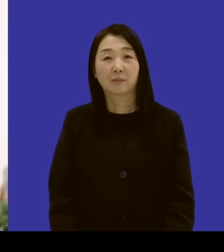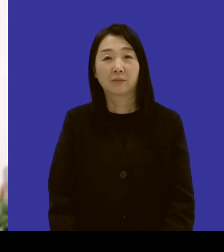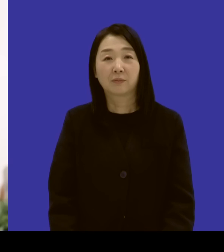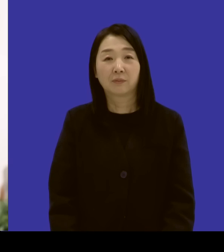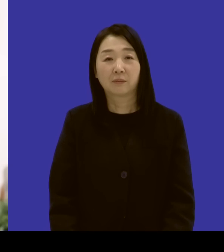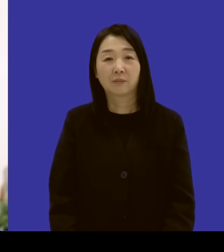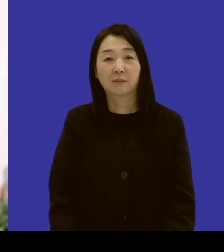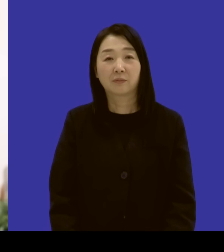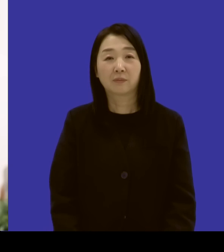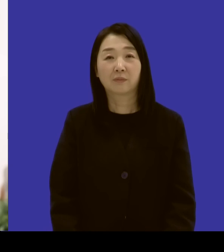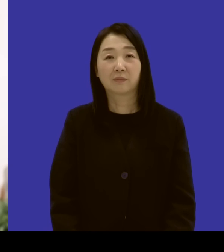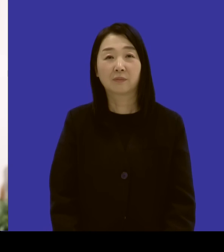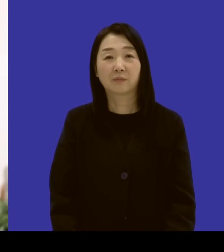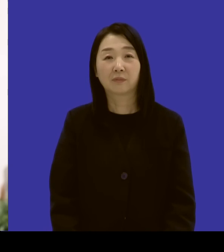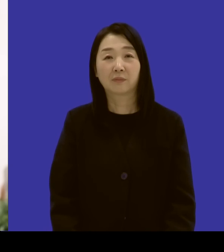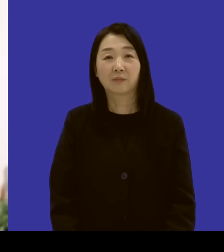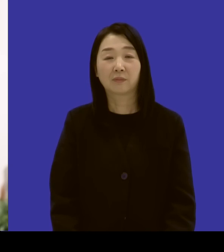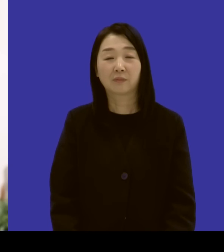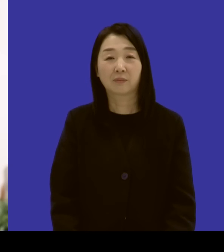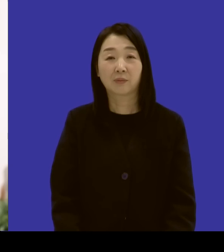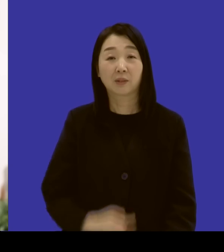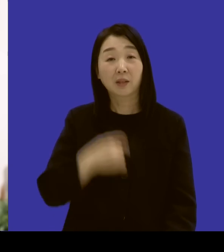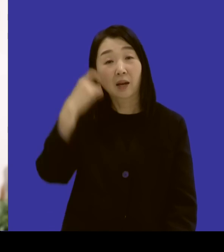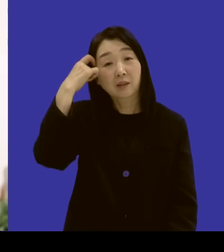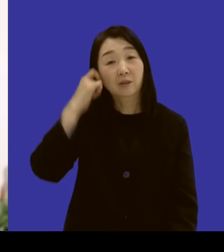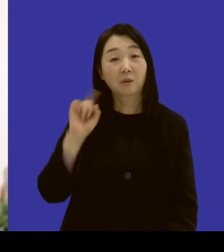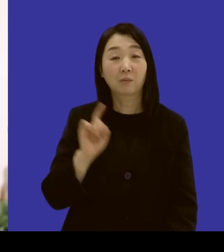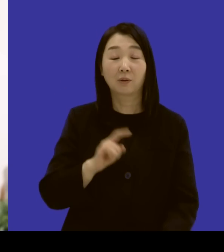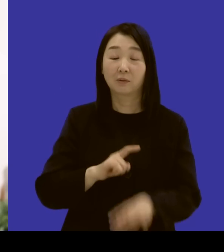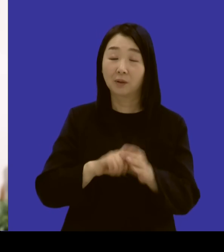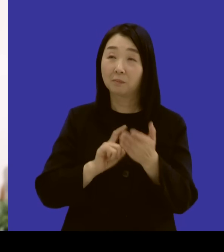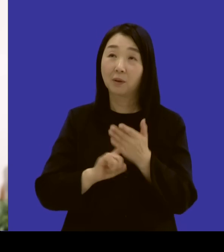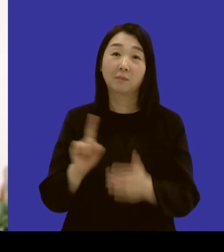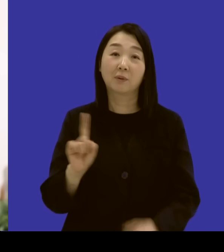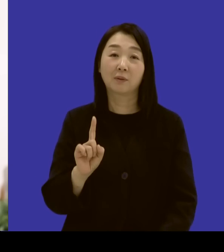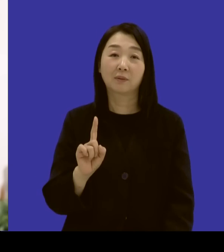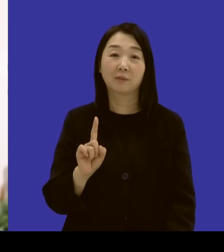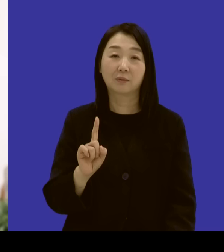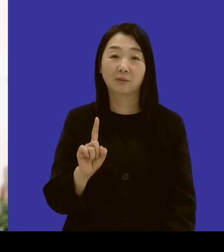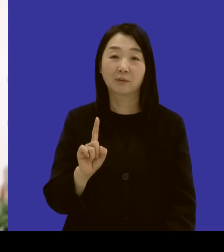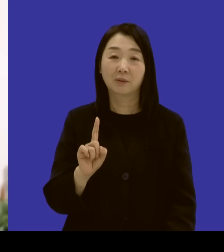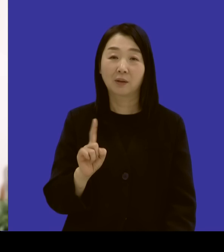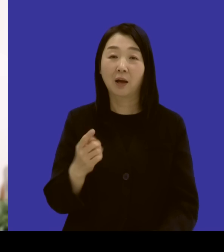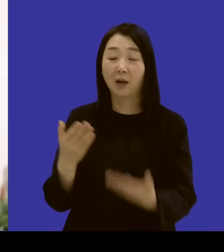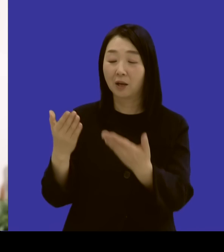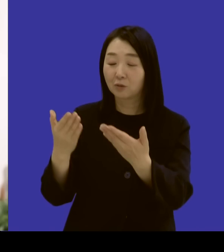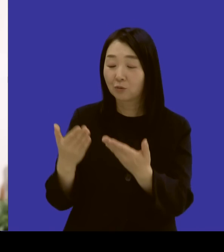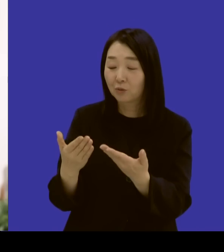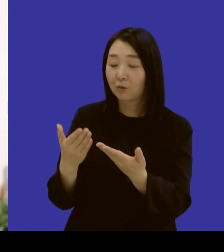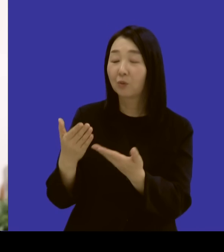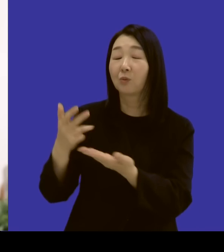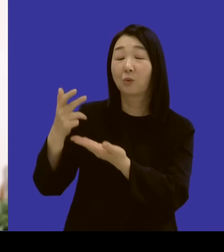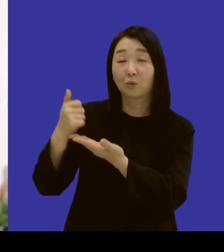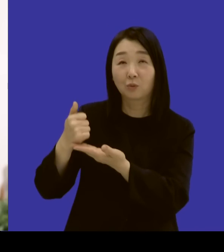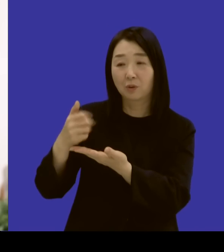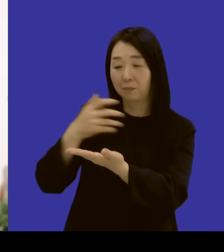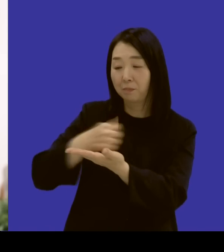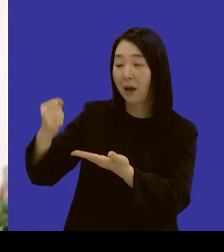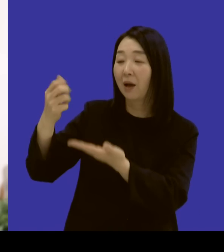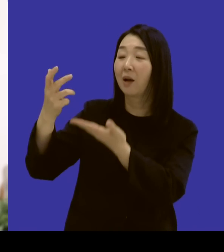응답. 그다음에 제가 그냥 느낀 거는 제 마음에 딱 오는 거는 주시는 것도 주님이고 가져가시는